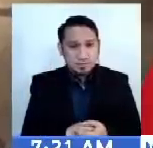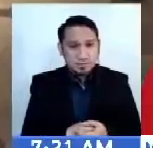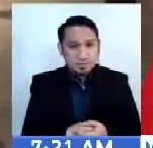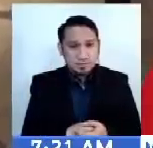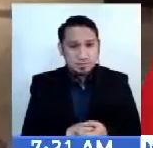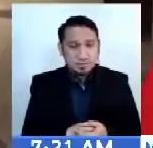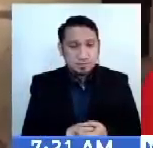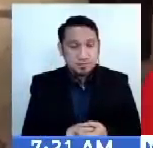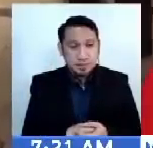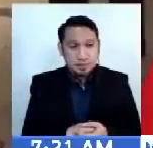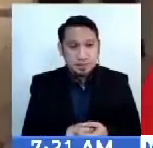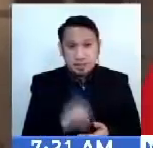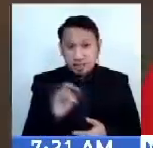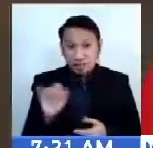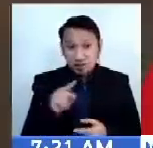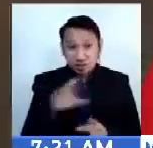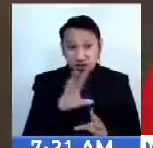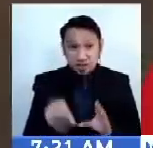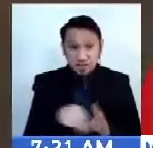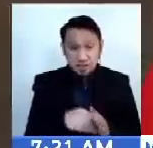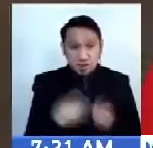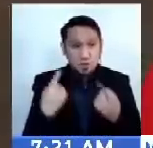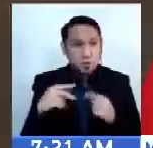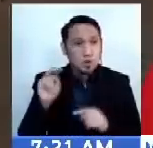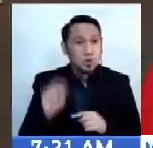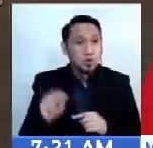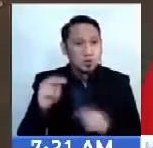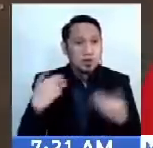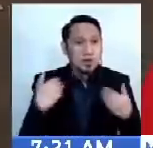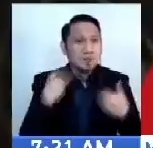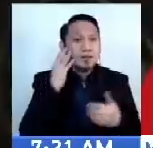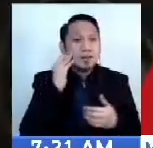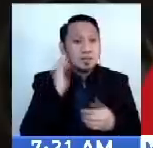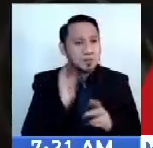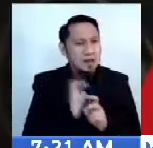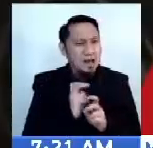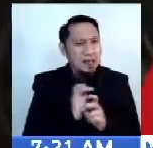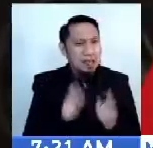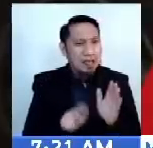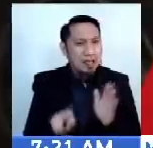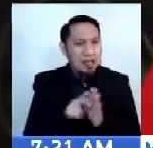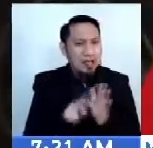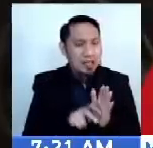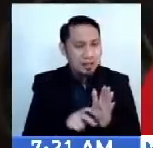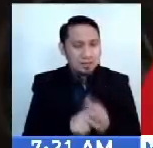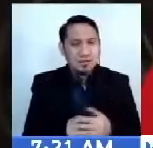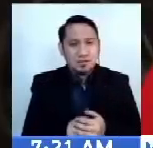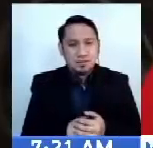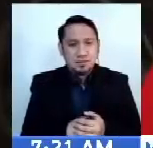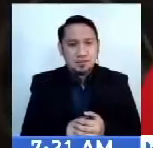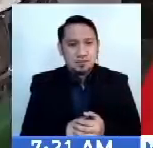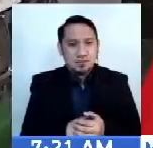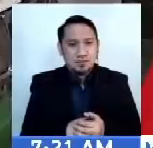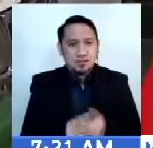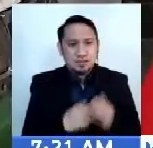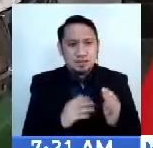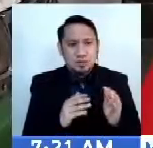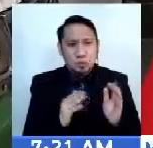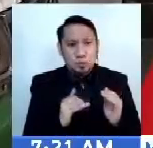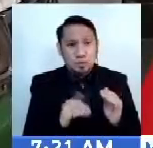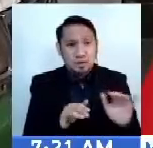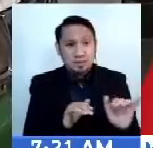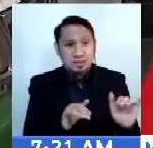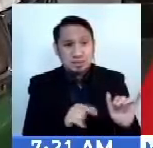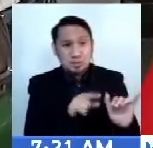Kung isa ka sa mga biyaheng panorte at nakararanas ngayon ng hirap sa biyahe, mapapasana all ka na lang sa mga taga-south. Dito kasi